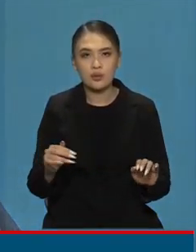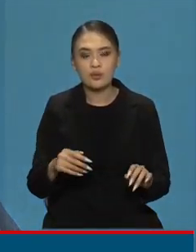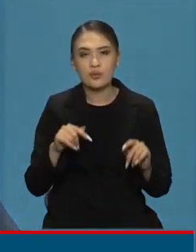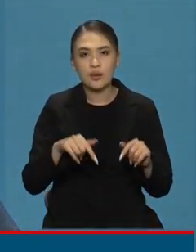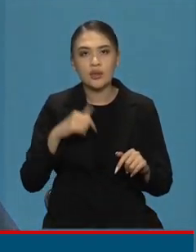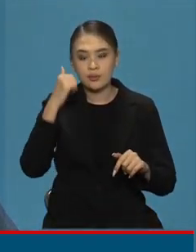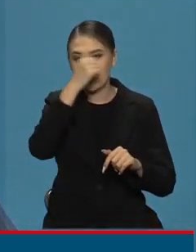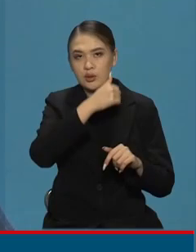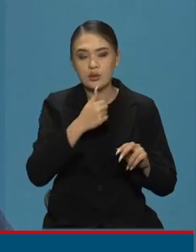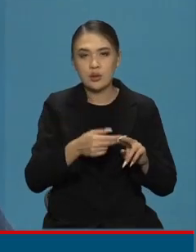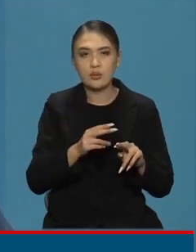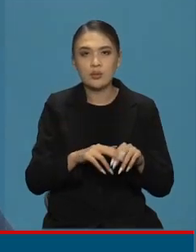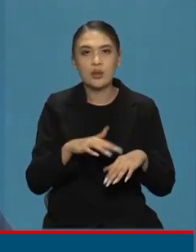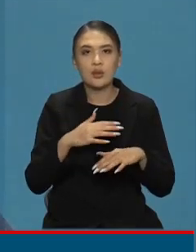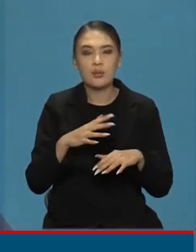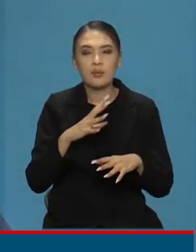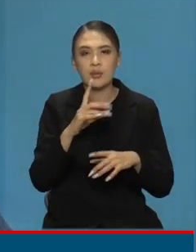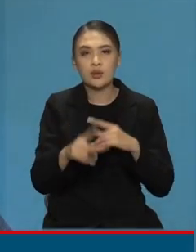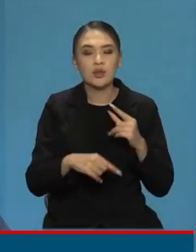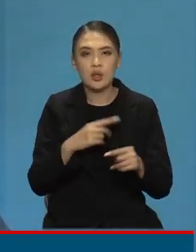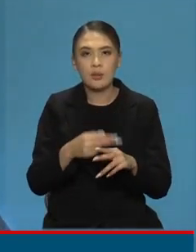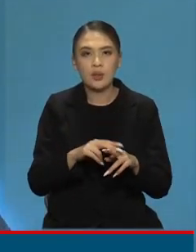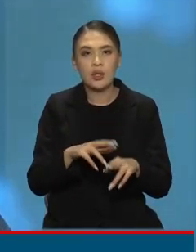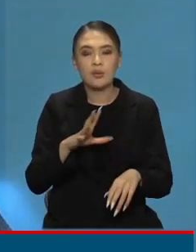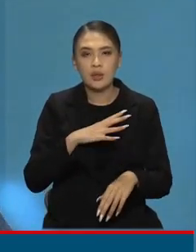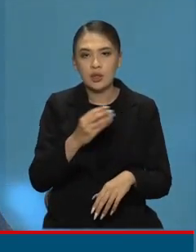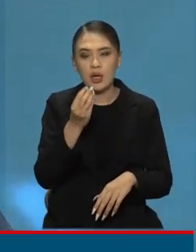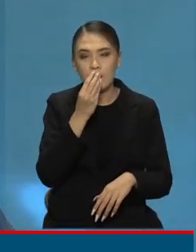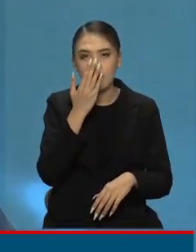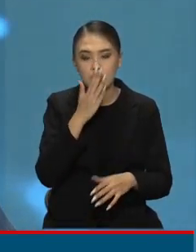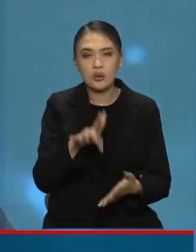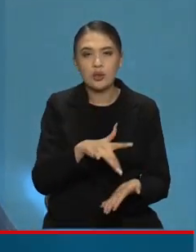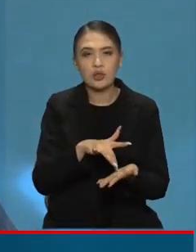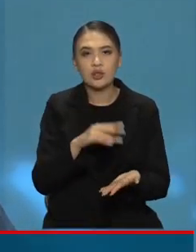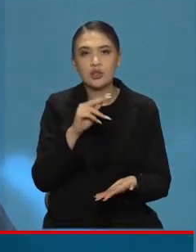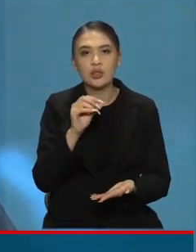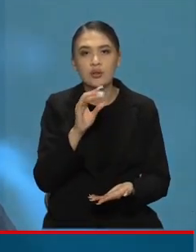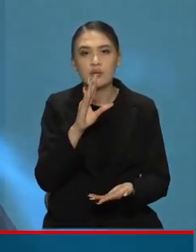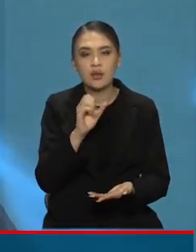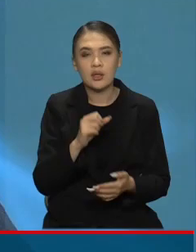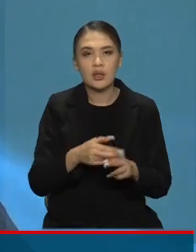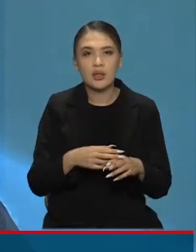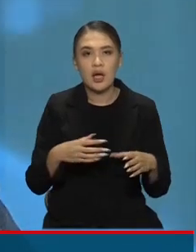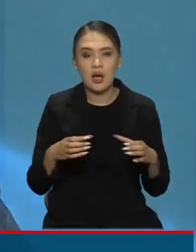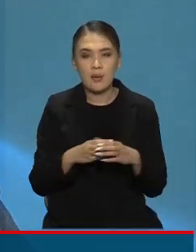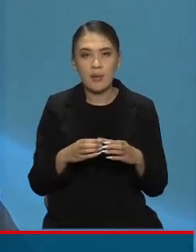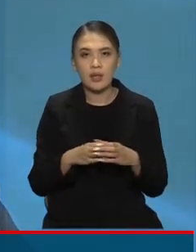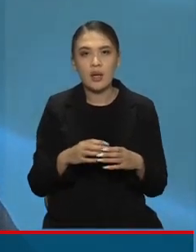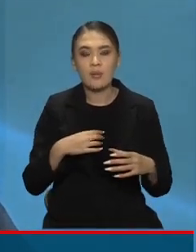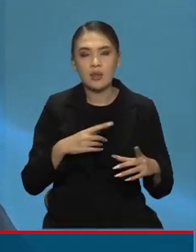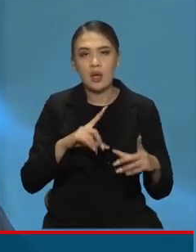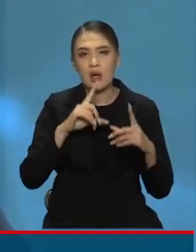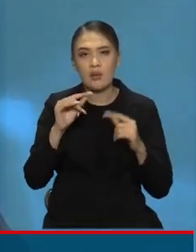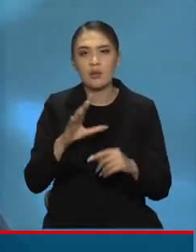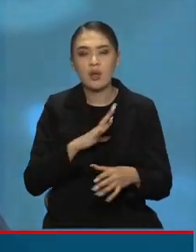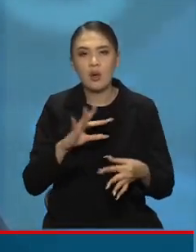году Международная математическая олимпиада проходила в Японии, в городе Чиба. Я в составе команды поехал на эту